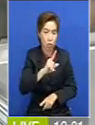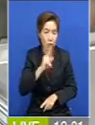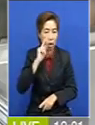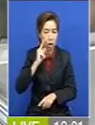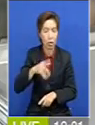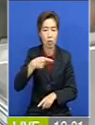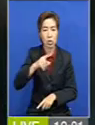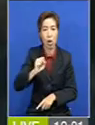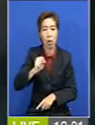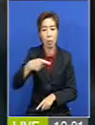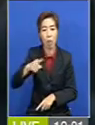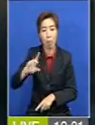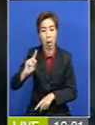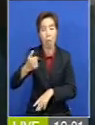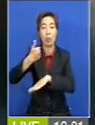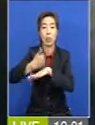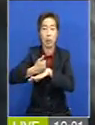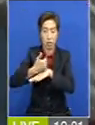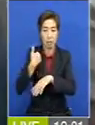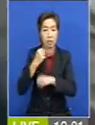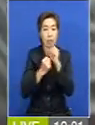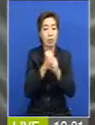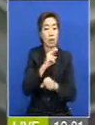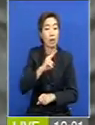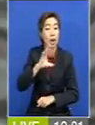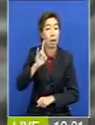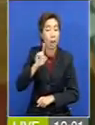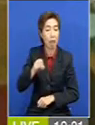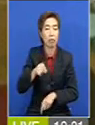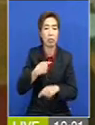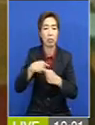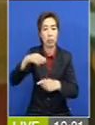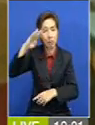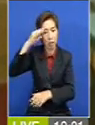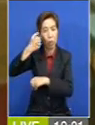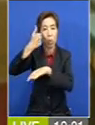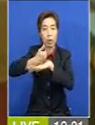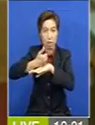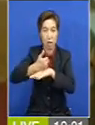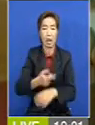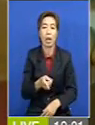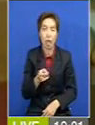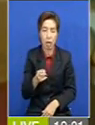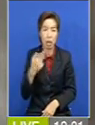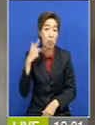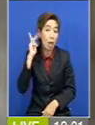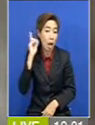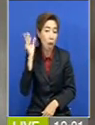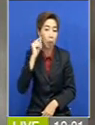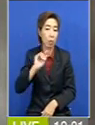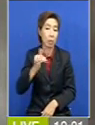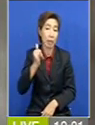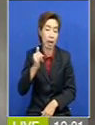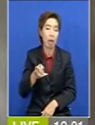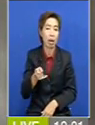าสปป.ด้วยค่ะพอมาปี58ก็ได้รับการแต่งตั้งเป็นผู้ช่วยผู้บัญชาการทหารบกค่ะแล้วช่วงนั้นเองก็มีข่าวลือนะคะว่าบิ๊กโช